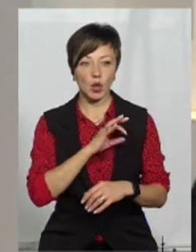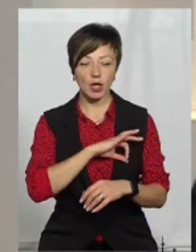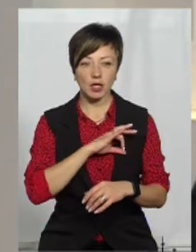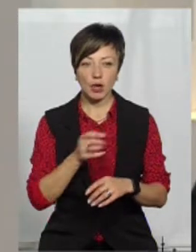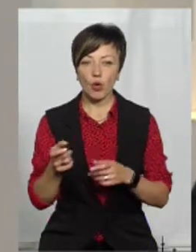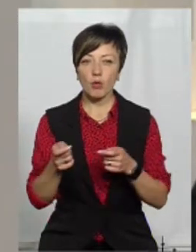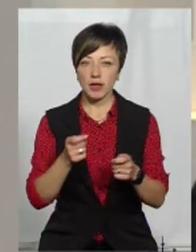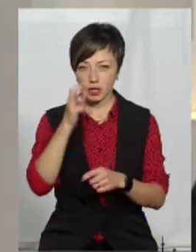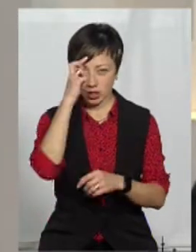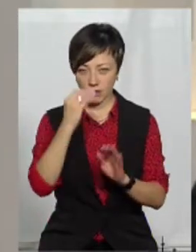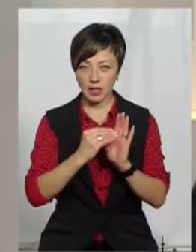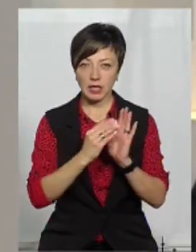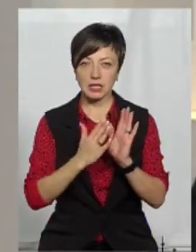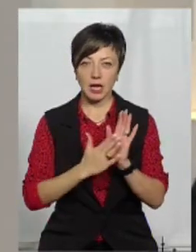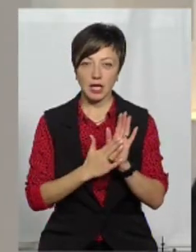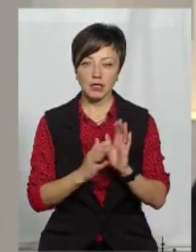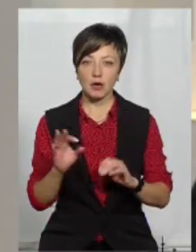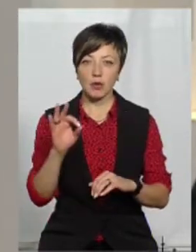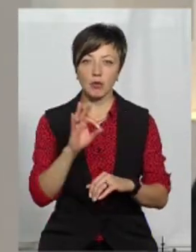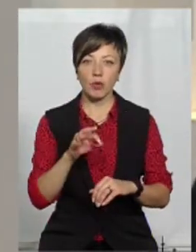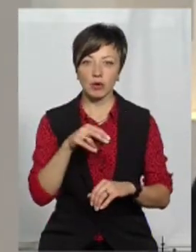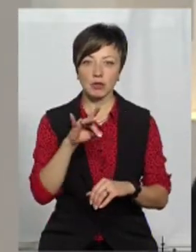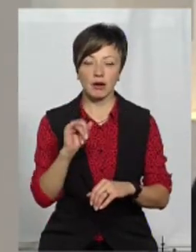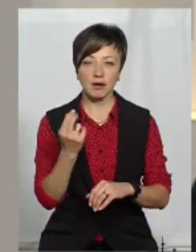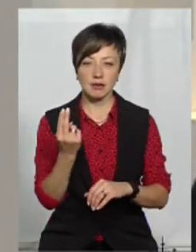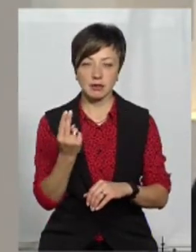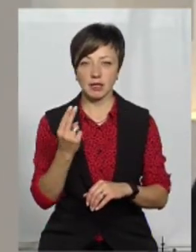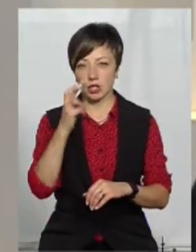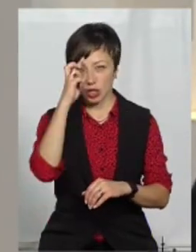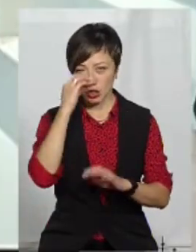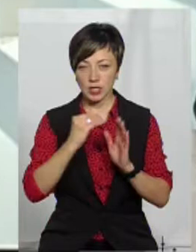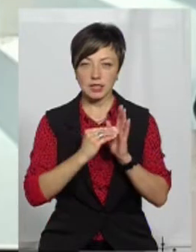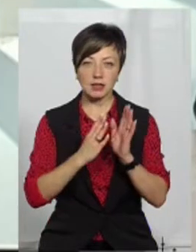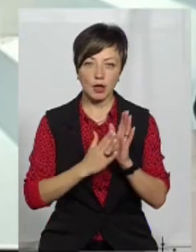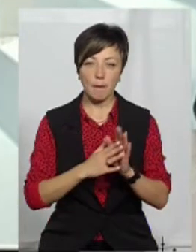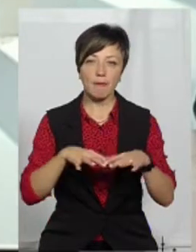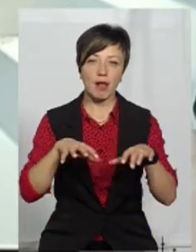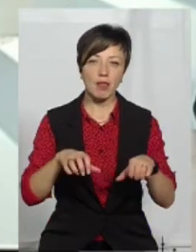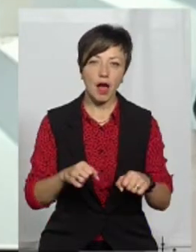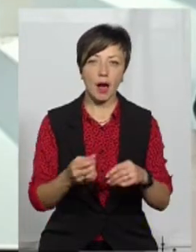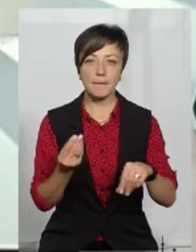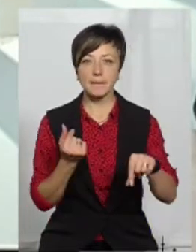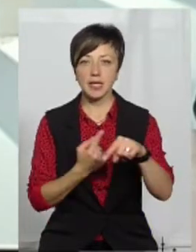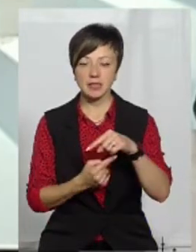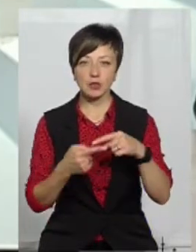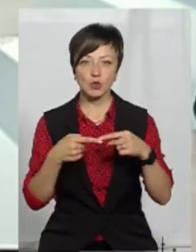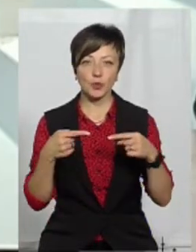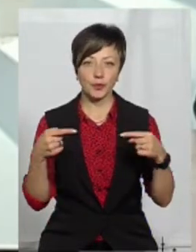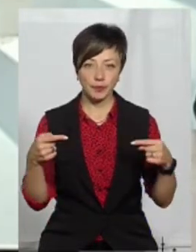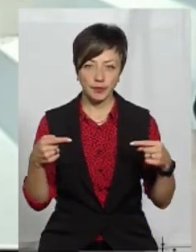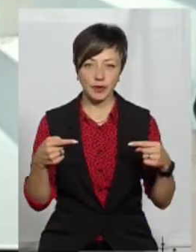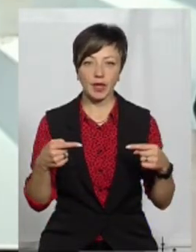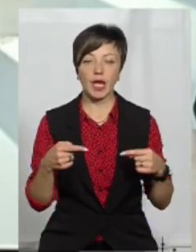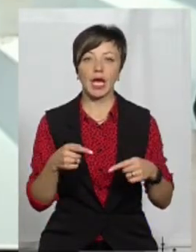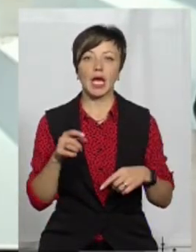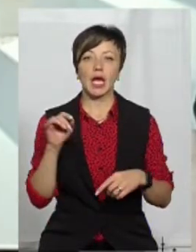управління державної реєстрації, мова йде про ДРАЦИ, про держреєстрацію нерухомого майна, бізнесу, ІГО. Ну і, звичайно,